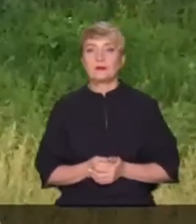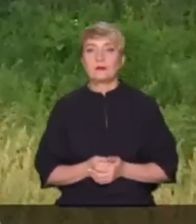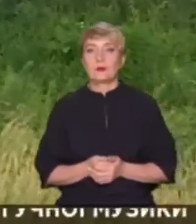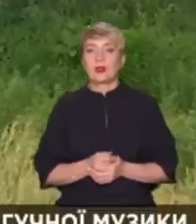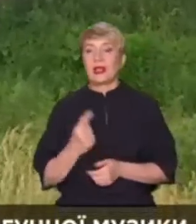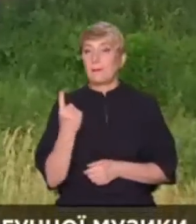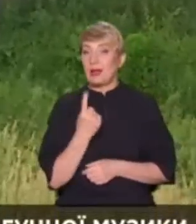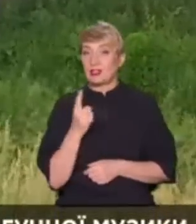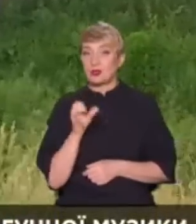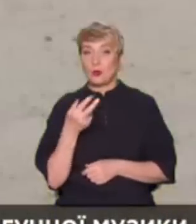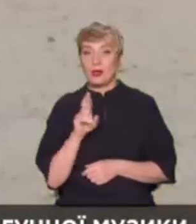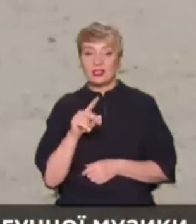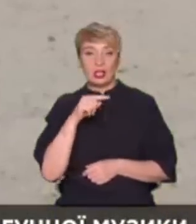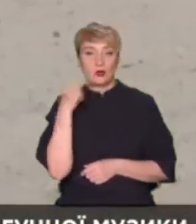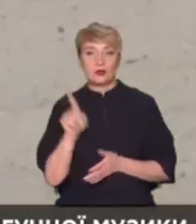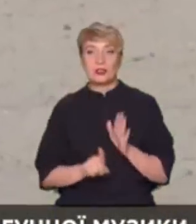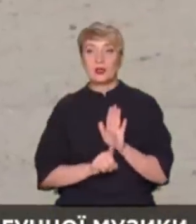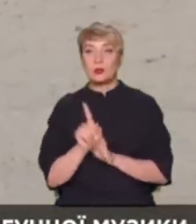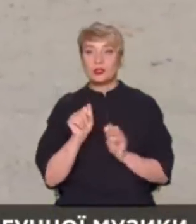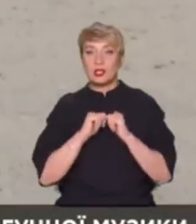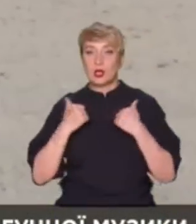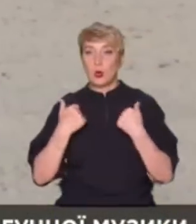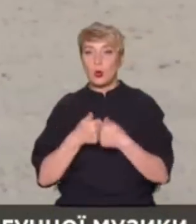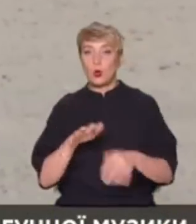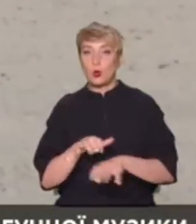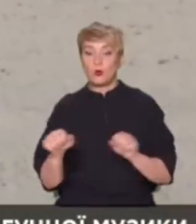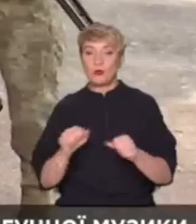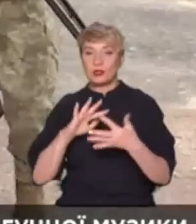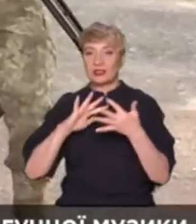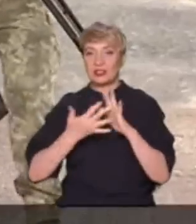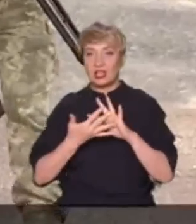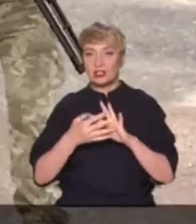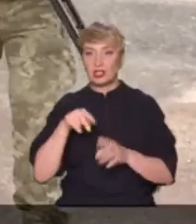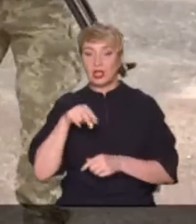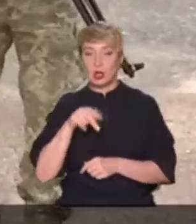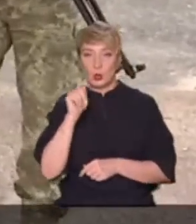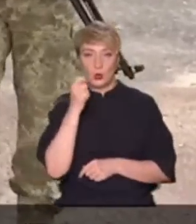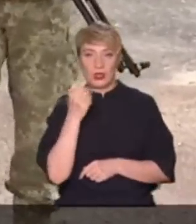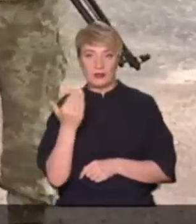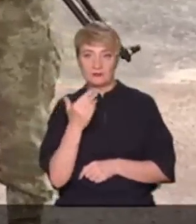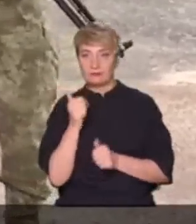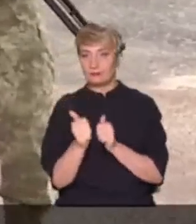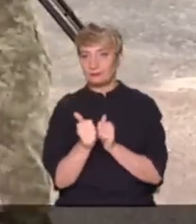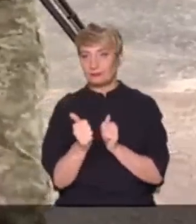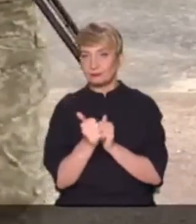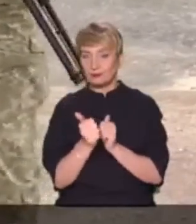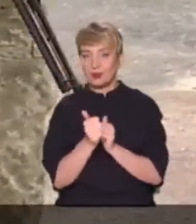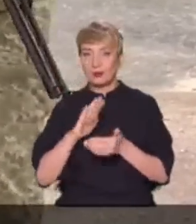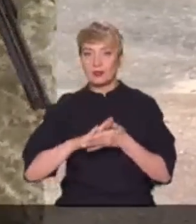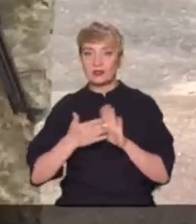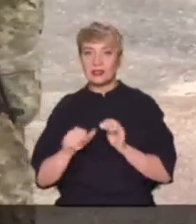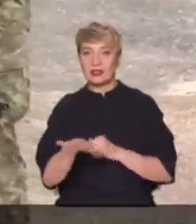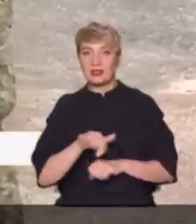1 березня росіяни почали окуповувати селище Лук'янівка. Загарбники підійшли в притул до наших позицій.